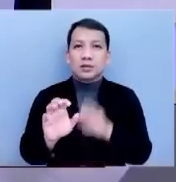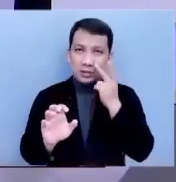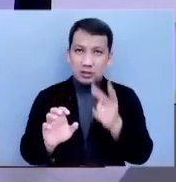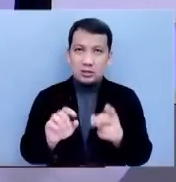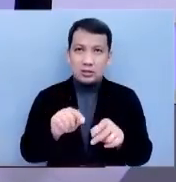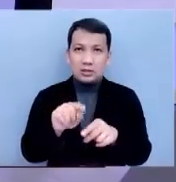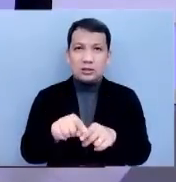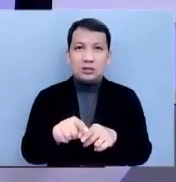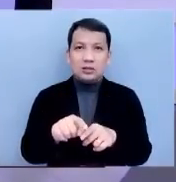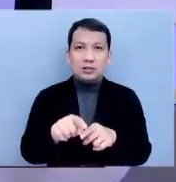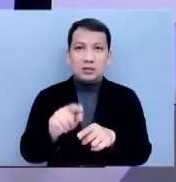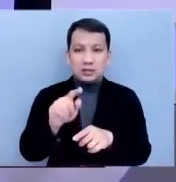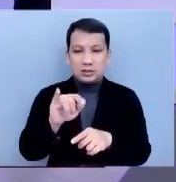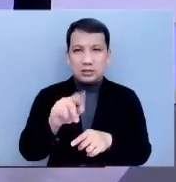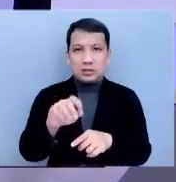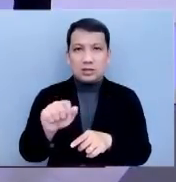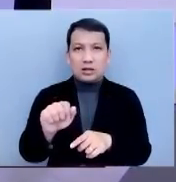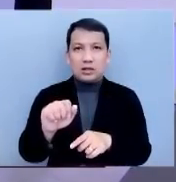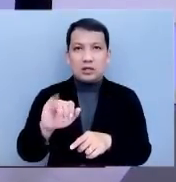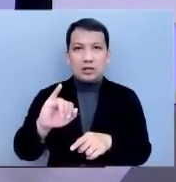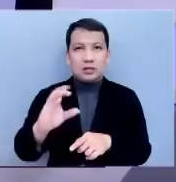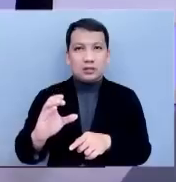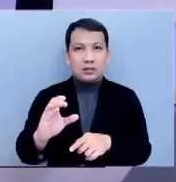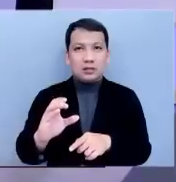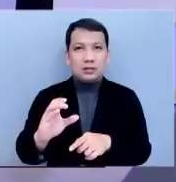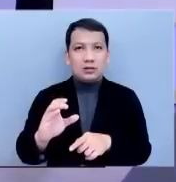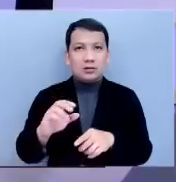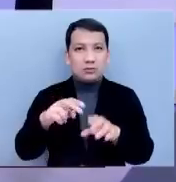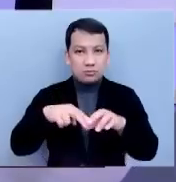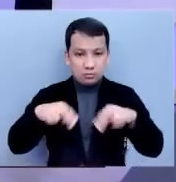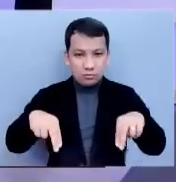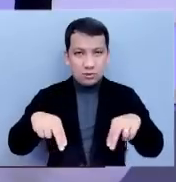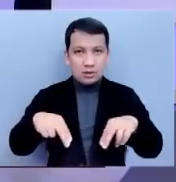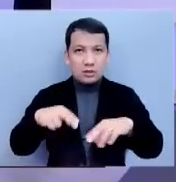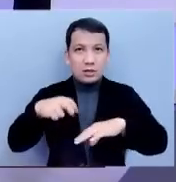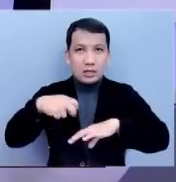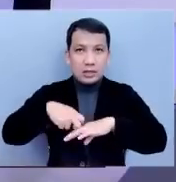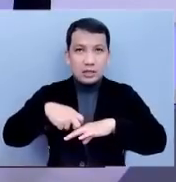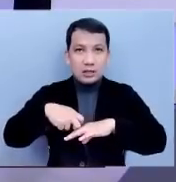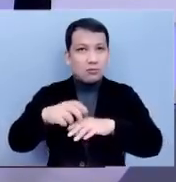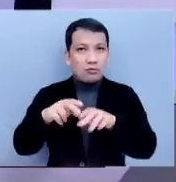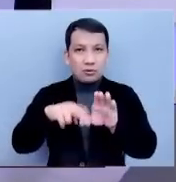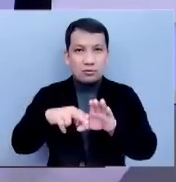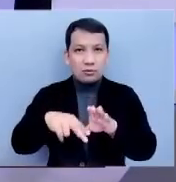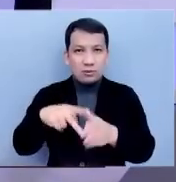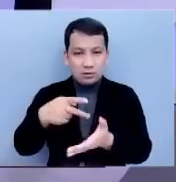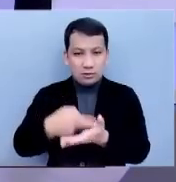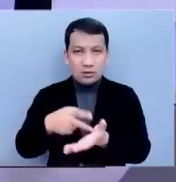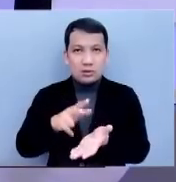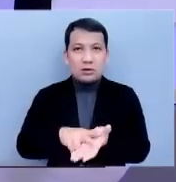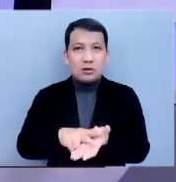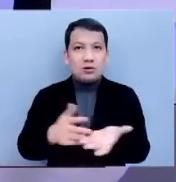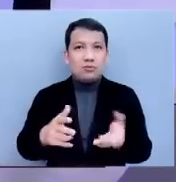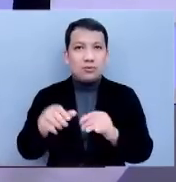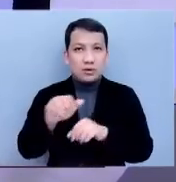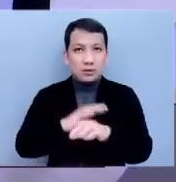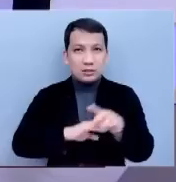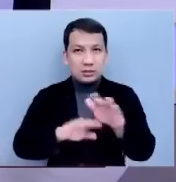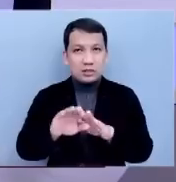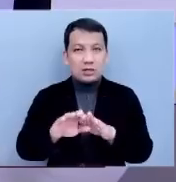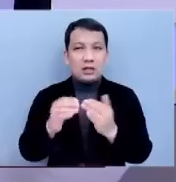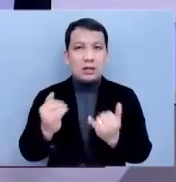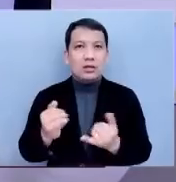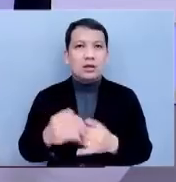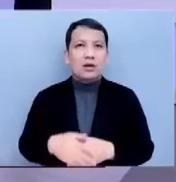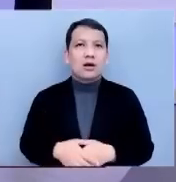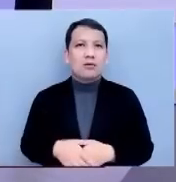ang Titanic. Wala man lang silya sa loob, nakaupo po sila sa sahig. Wala rin silang sapatos. Ngayon,